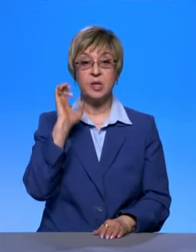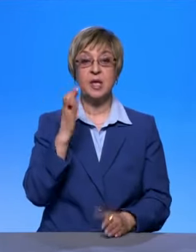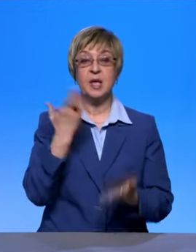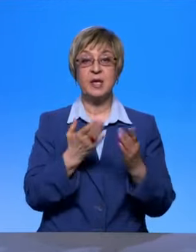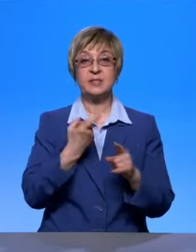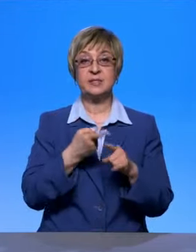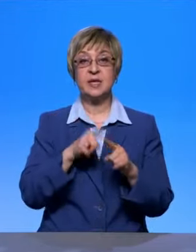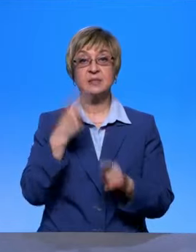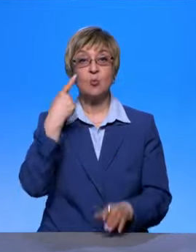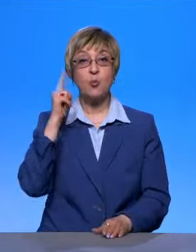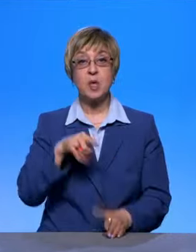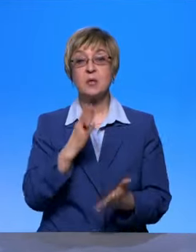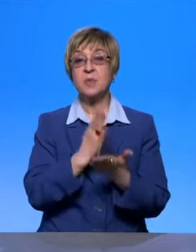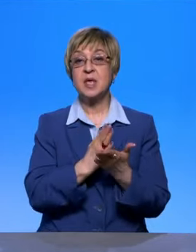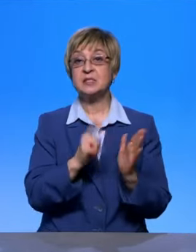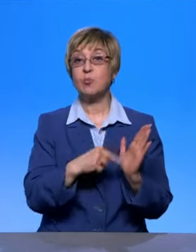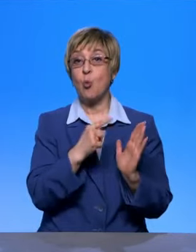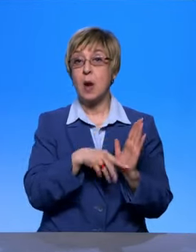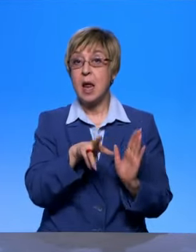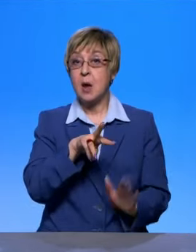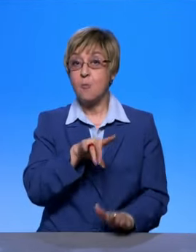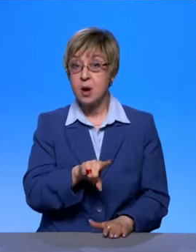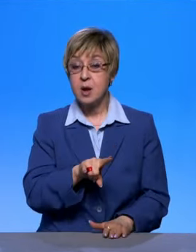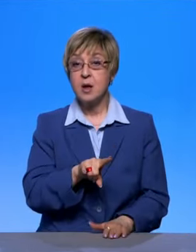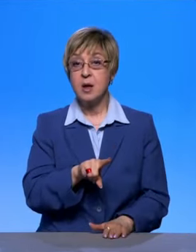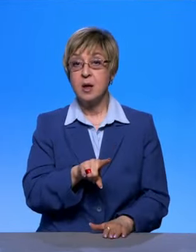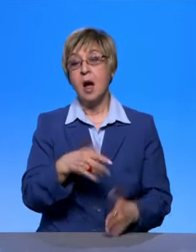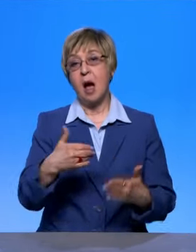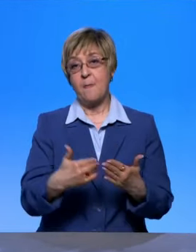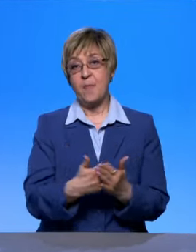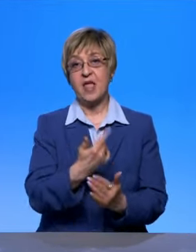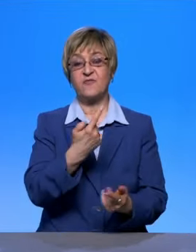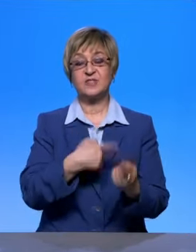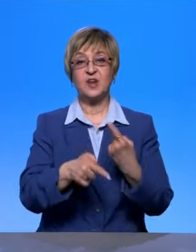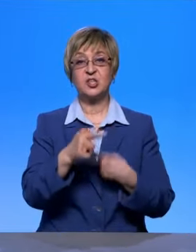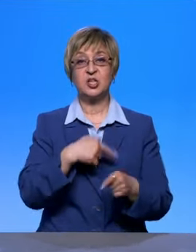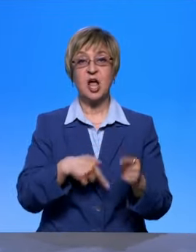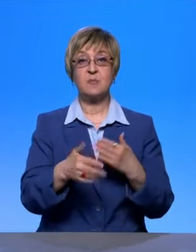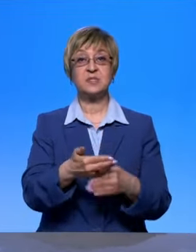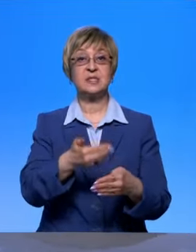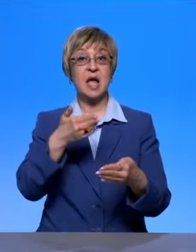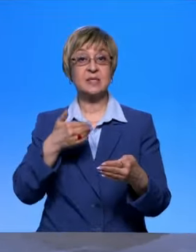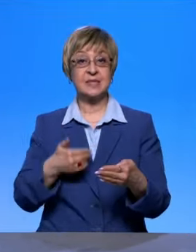возникают проблемы, то, наверное, все-таки опять возвращаемся на шаг назад,